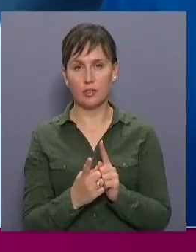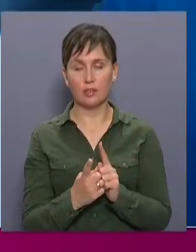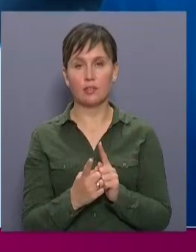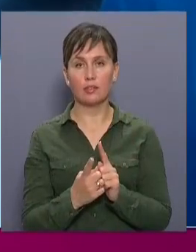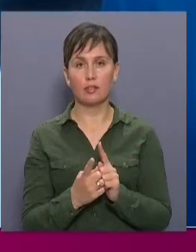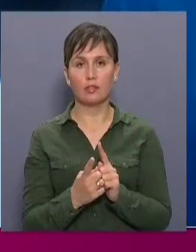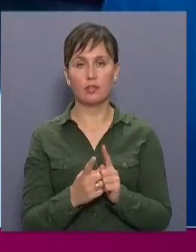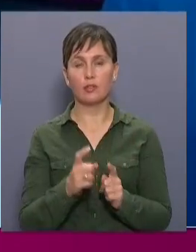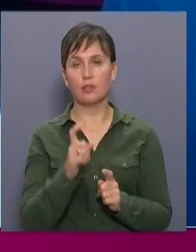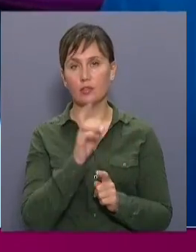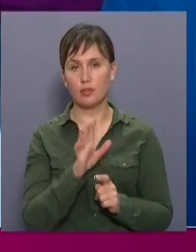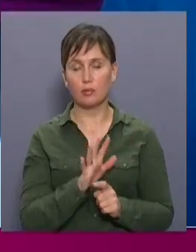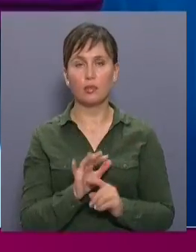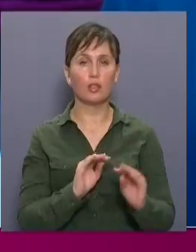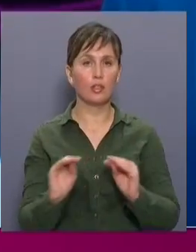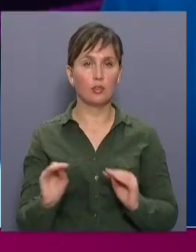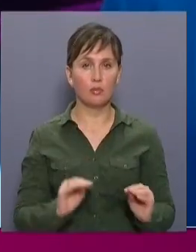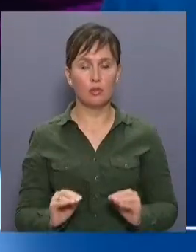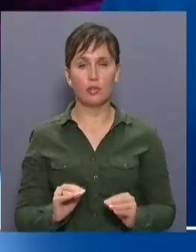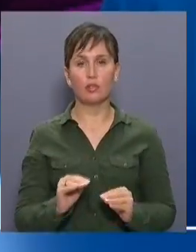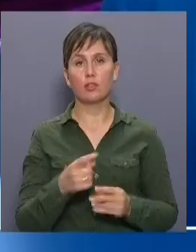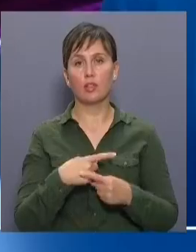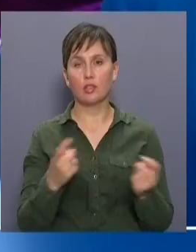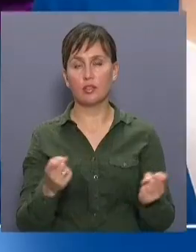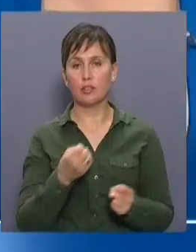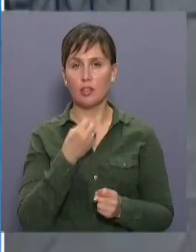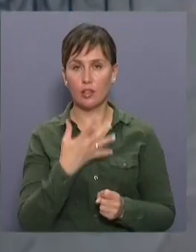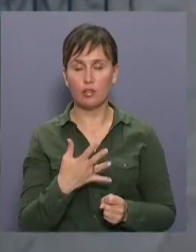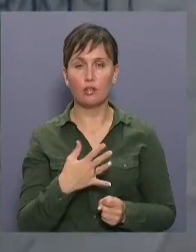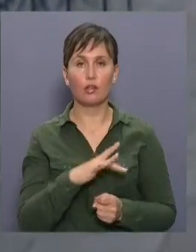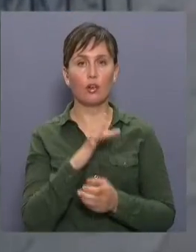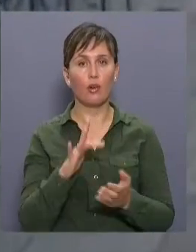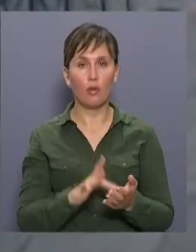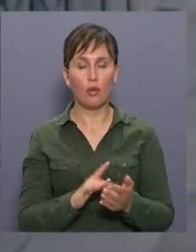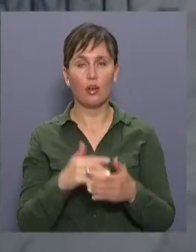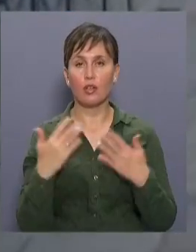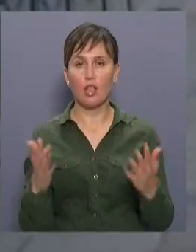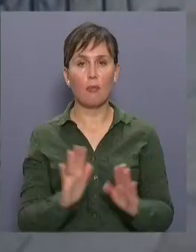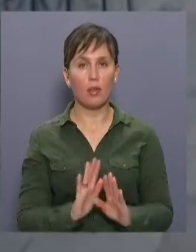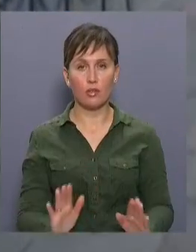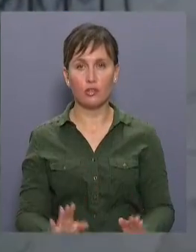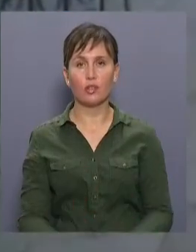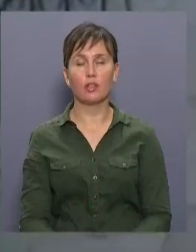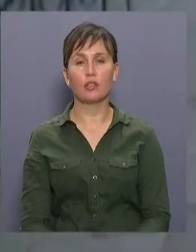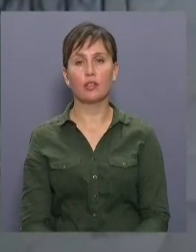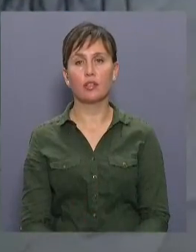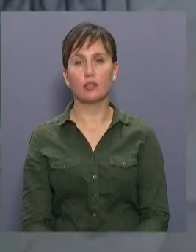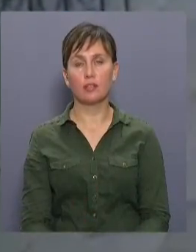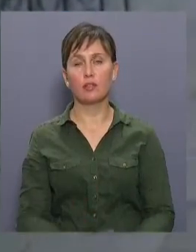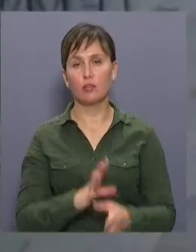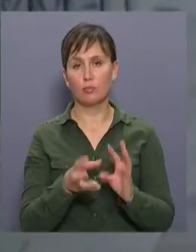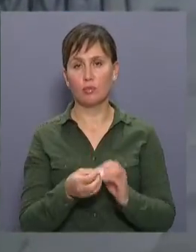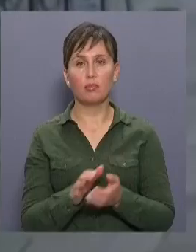Встретили неплохо, разместили. Хорошая гостиница, уютный город, небольшой. Вот. В принципе,